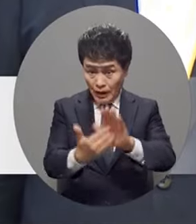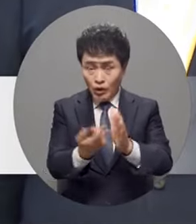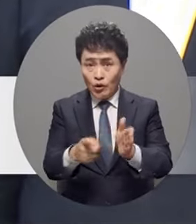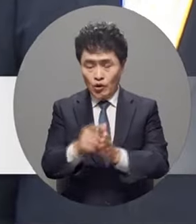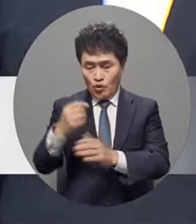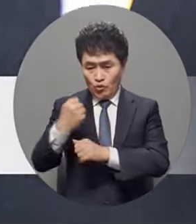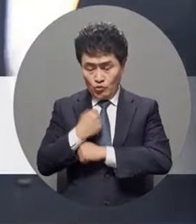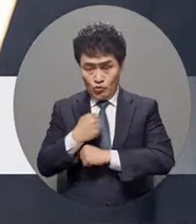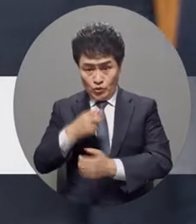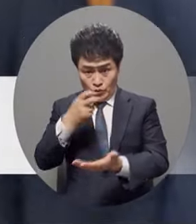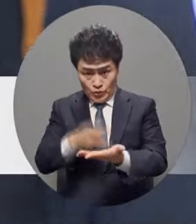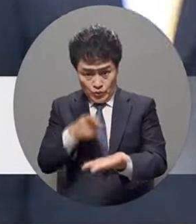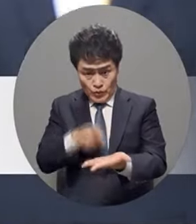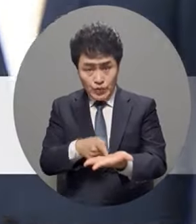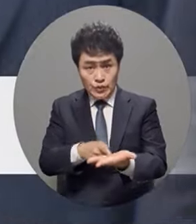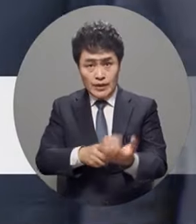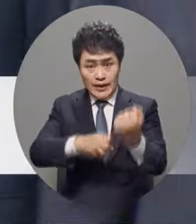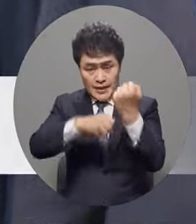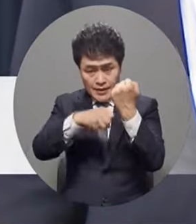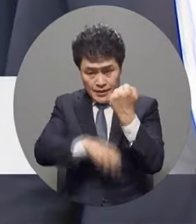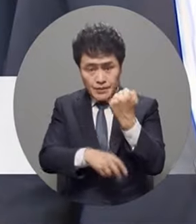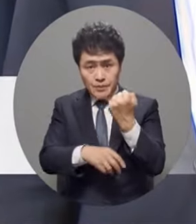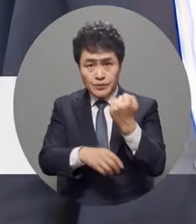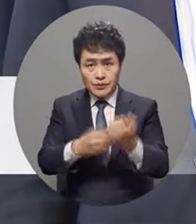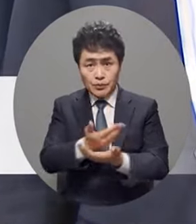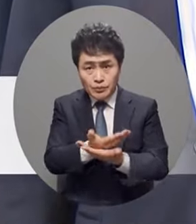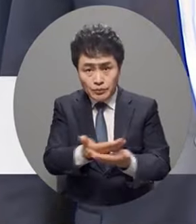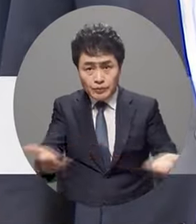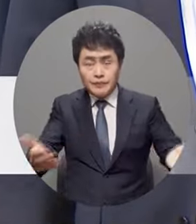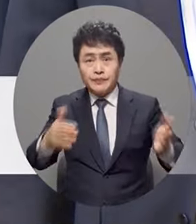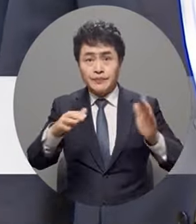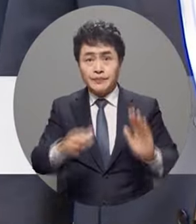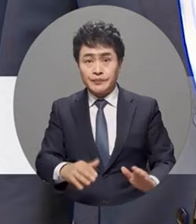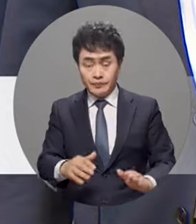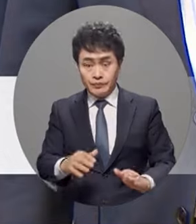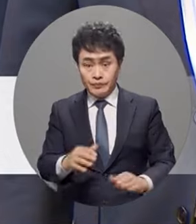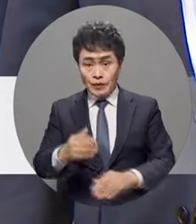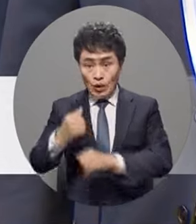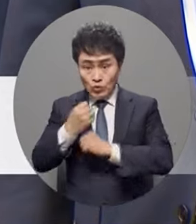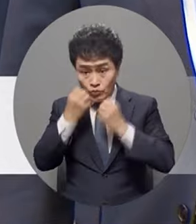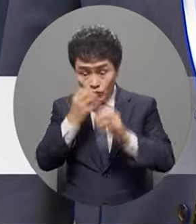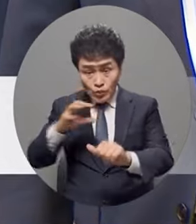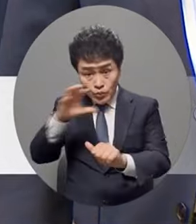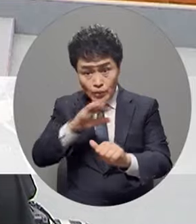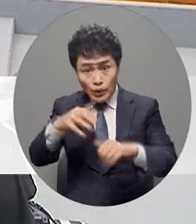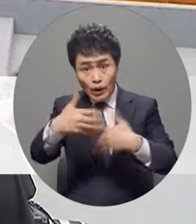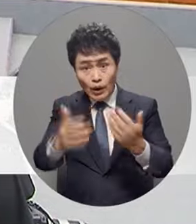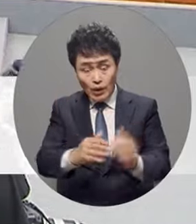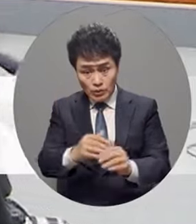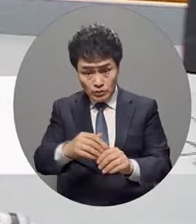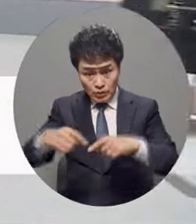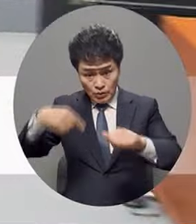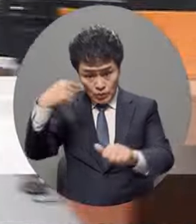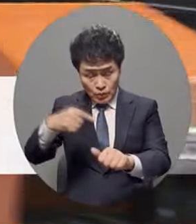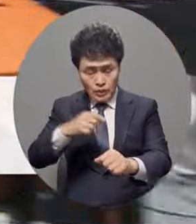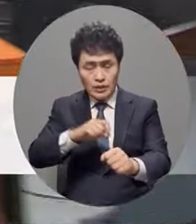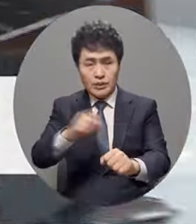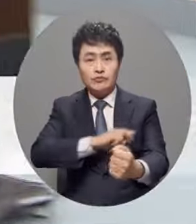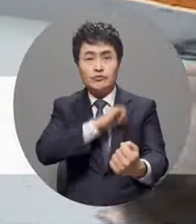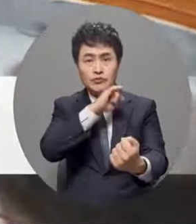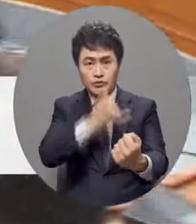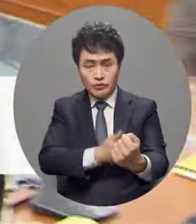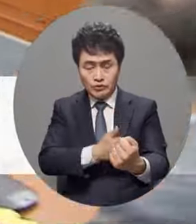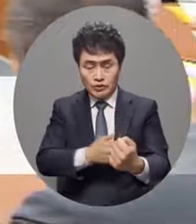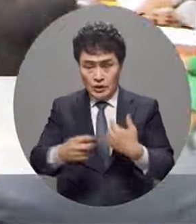군기 훈련 규정 표준 가이드라인을 즉시 배포하고 신병 교육대 교관을 대상으로 한 특별 인건 교육과 군